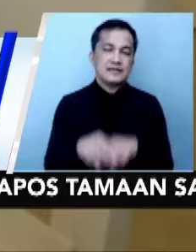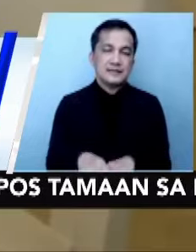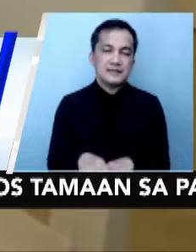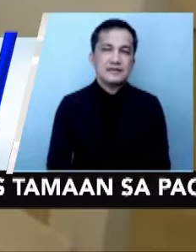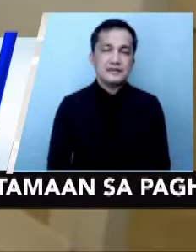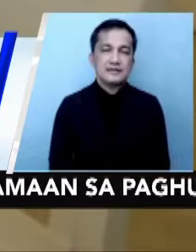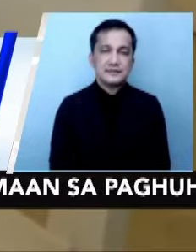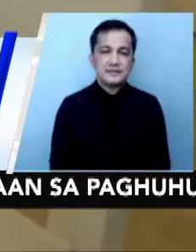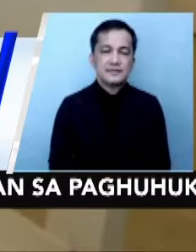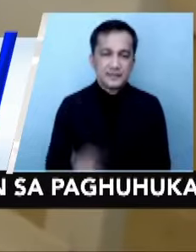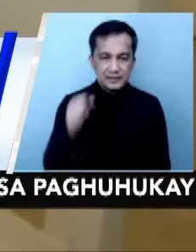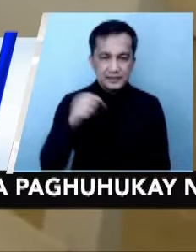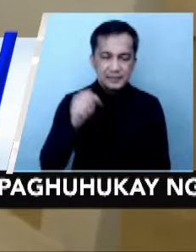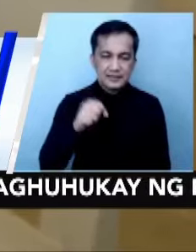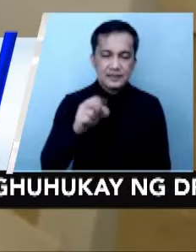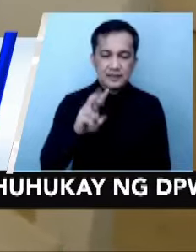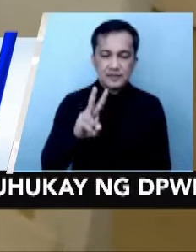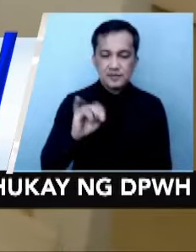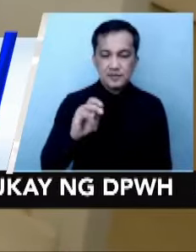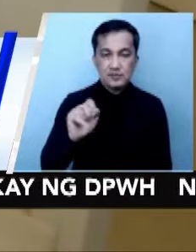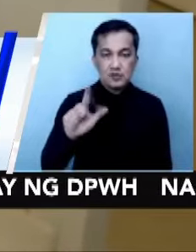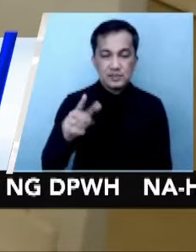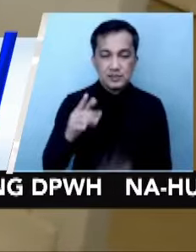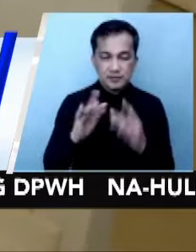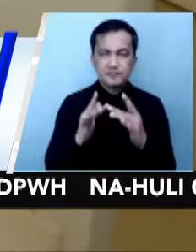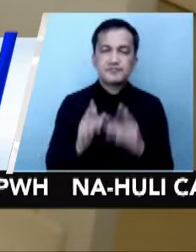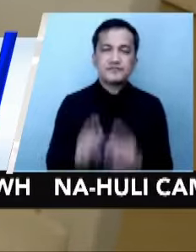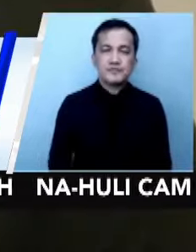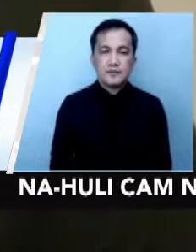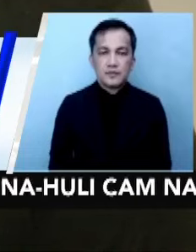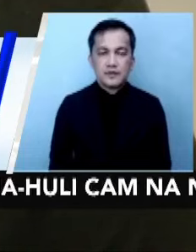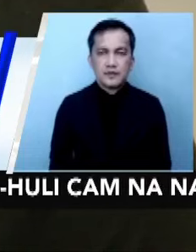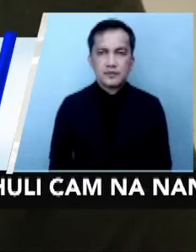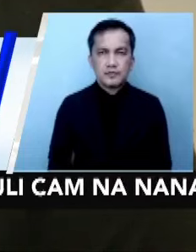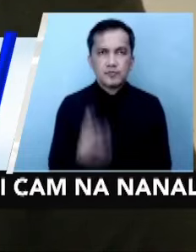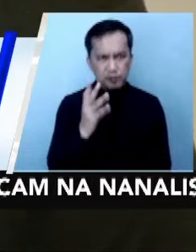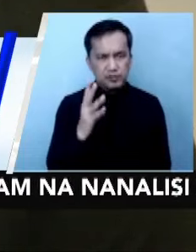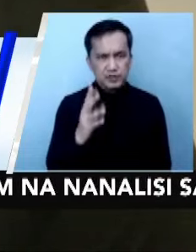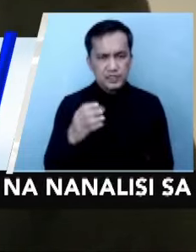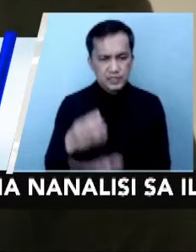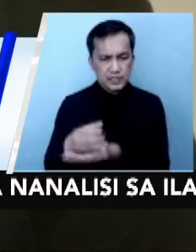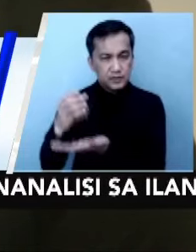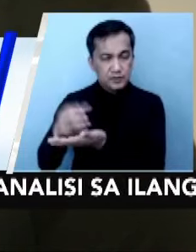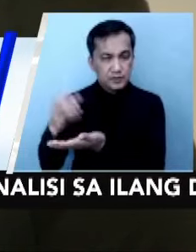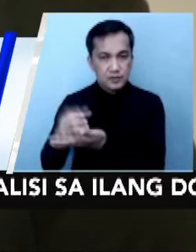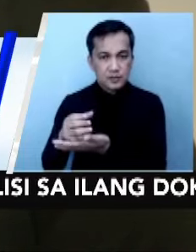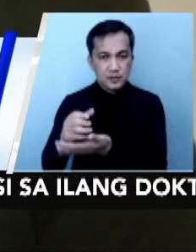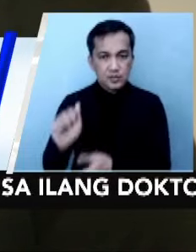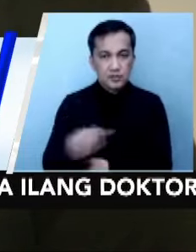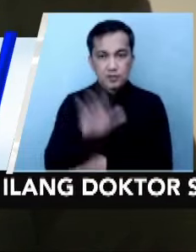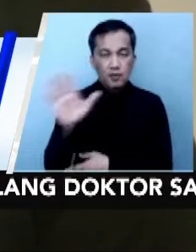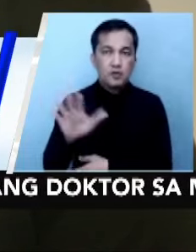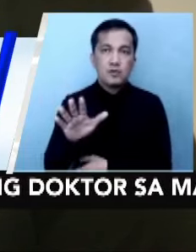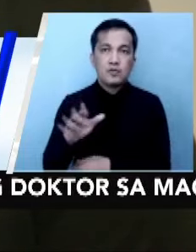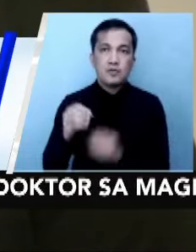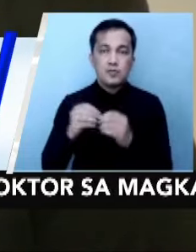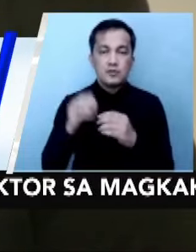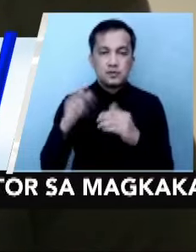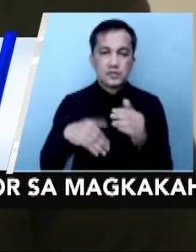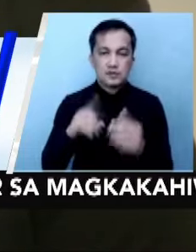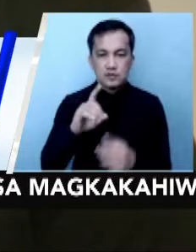po, virtual namin. Pag ano sir, mga 50 cups, like sa Mawa sir, more than po sa 100,